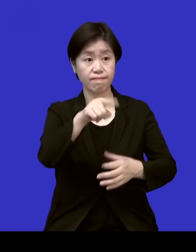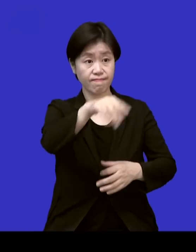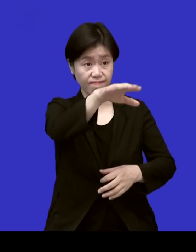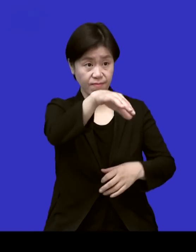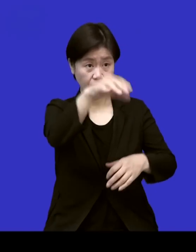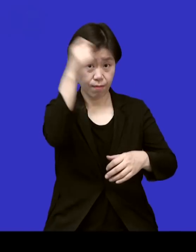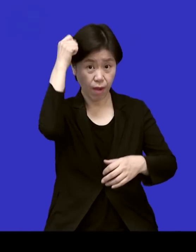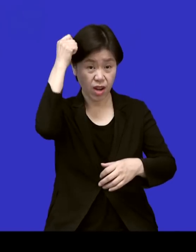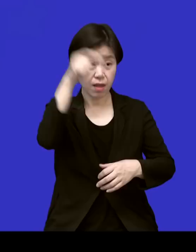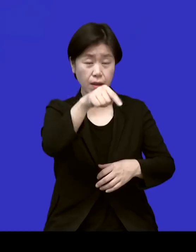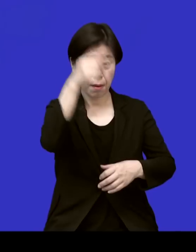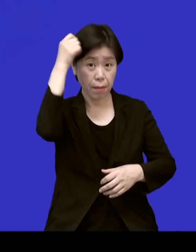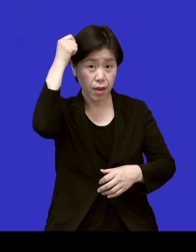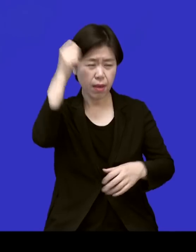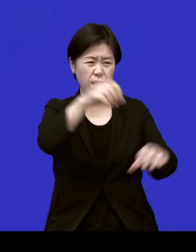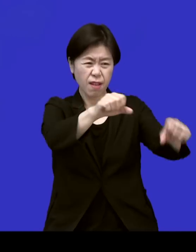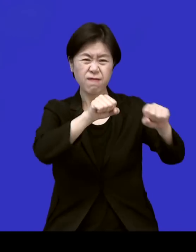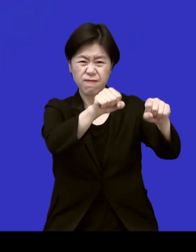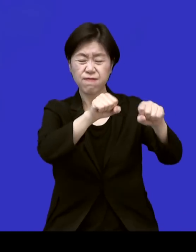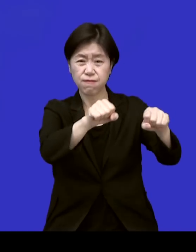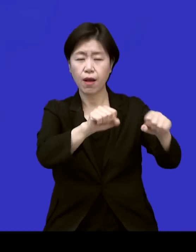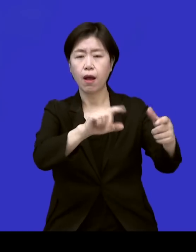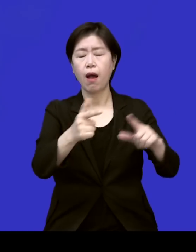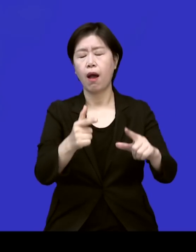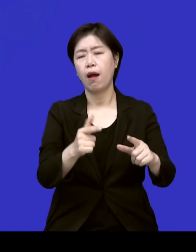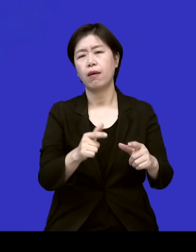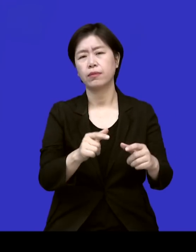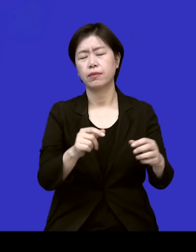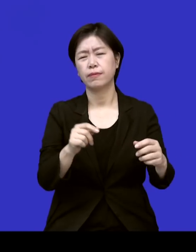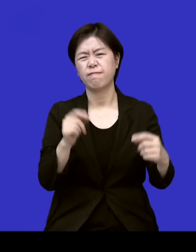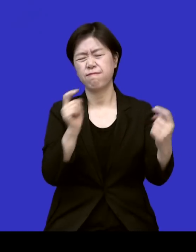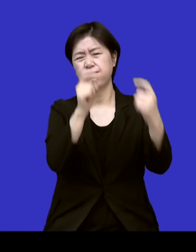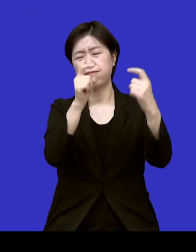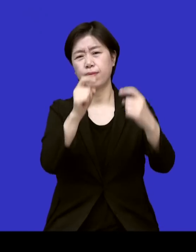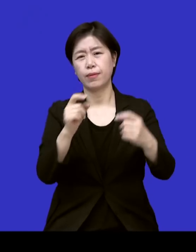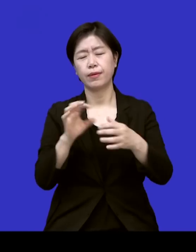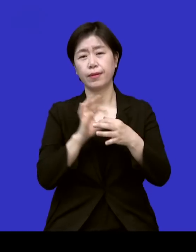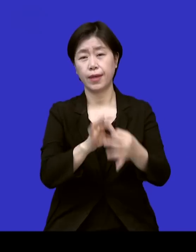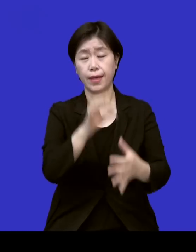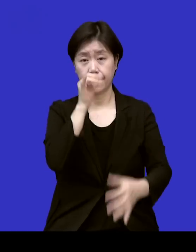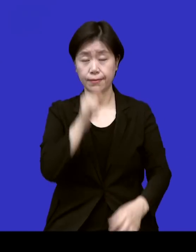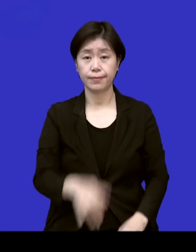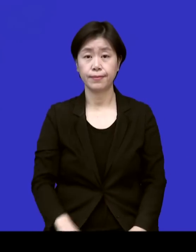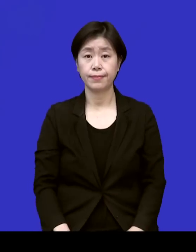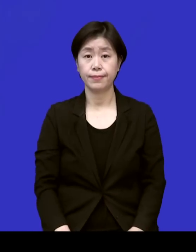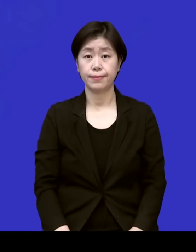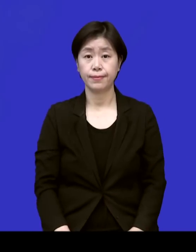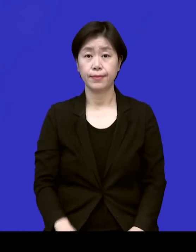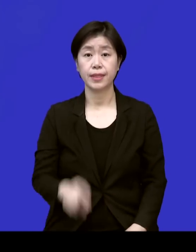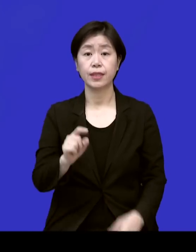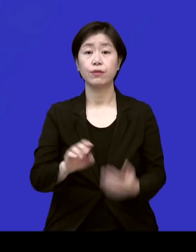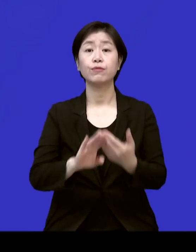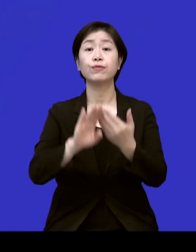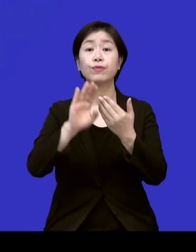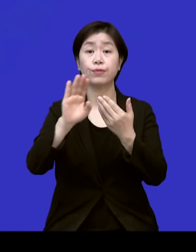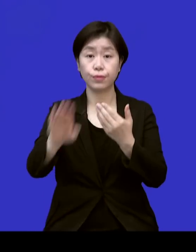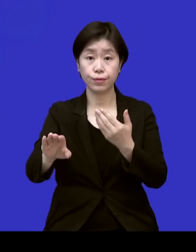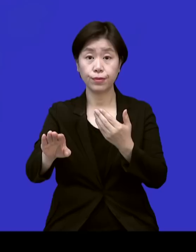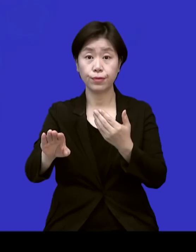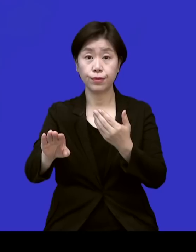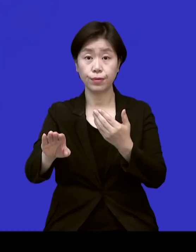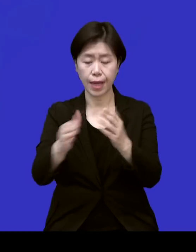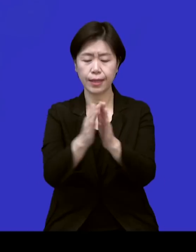정말 전쟁 같은 그런 시간들이 있었고 그러고 나서 이제 아이가 그 일기를